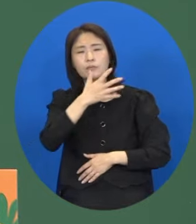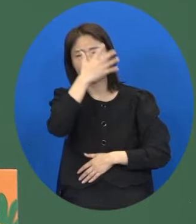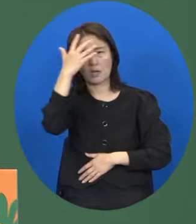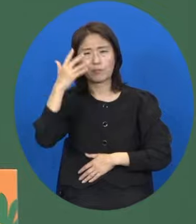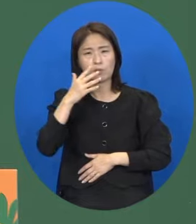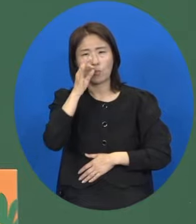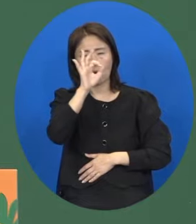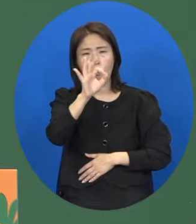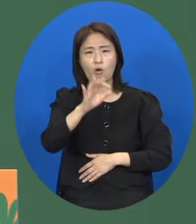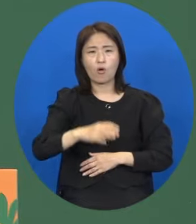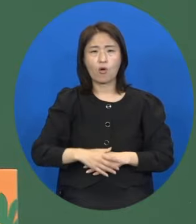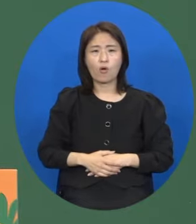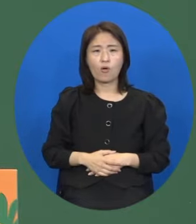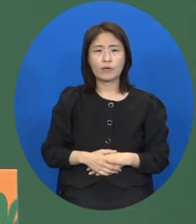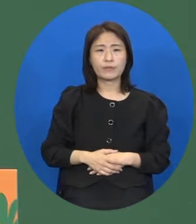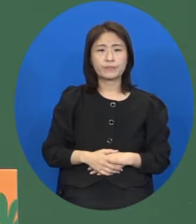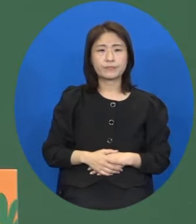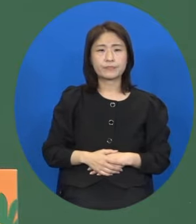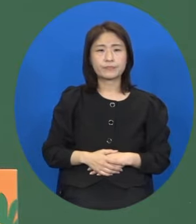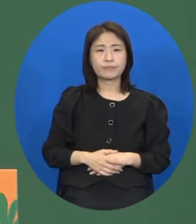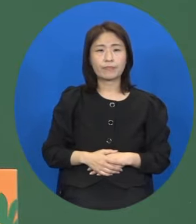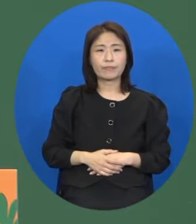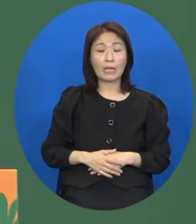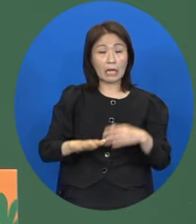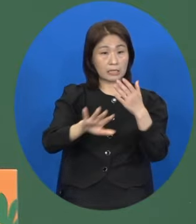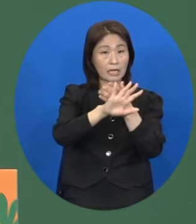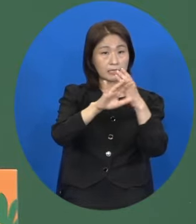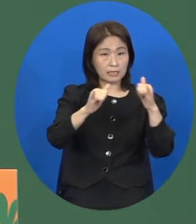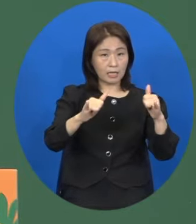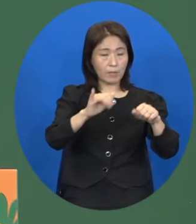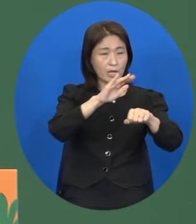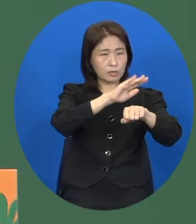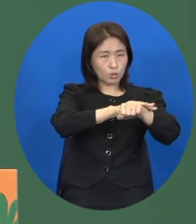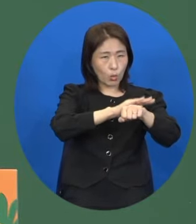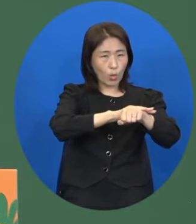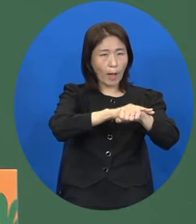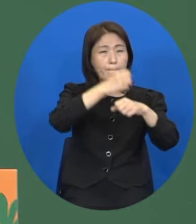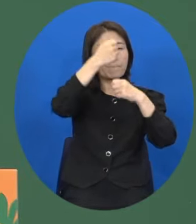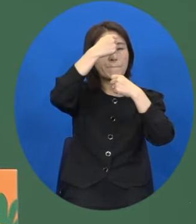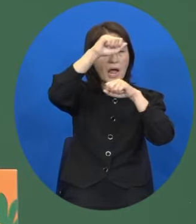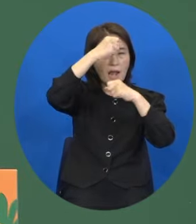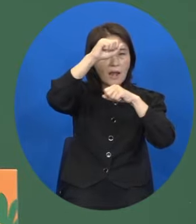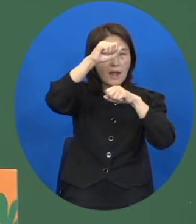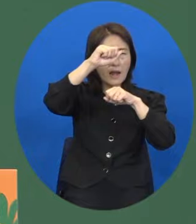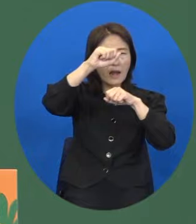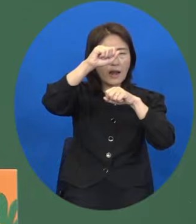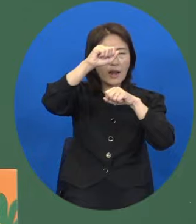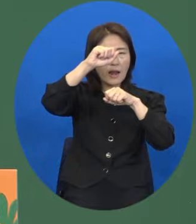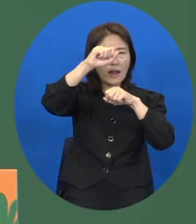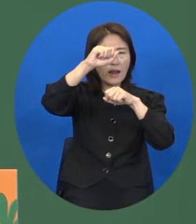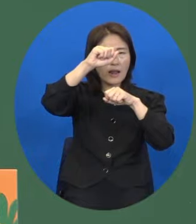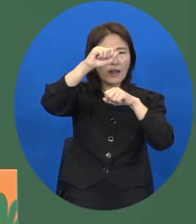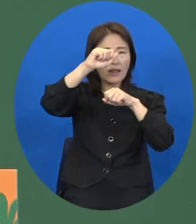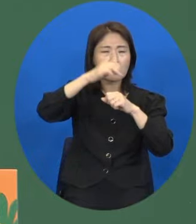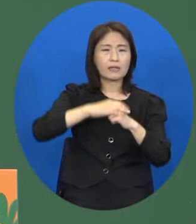손과 발 되어줄 때 내 안에 상처가 훨씬